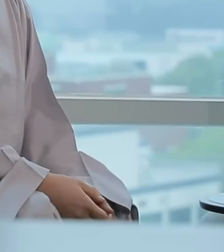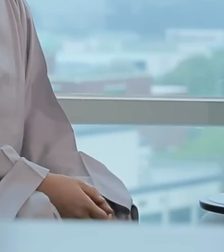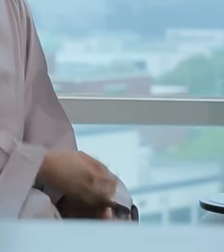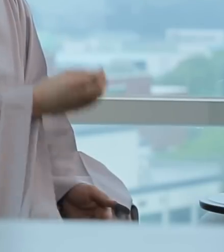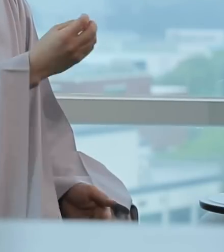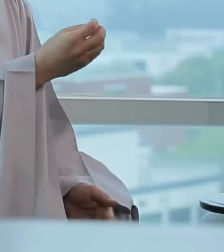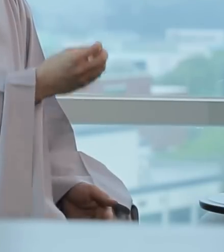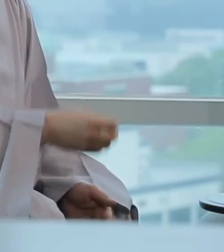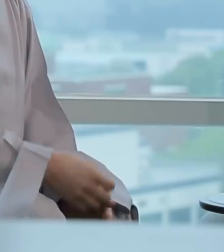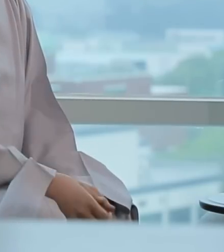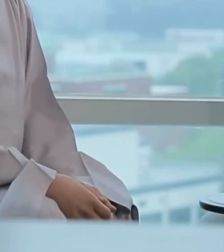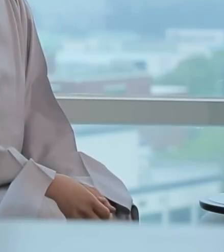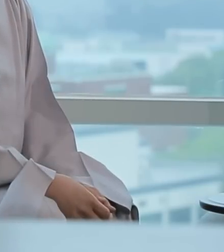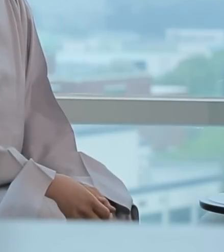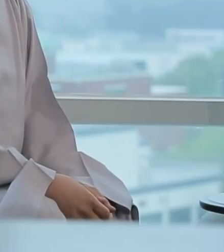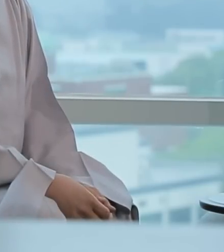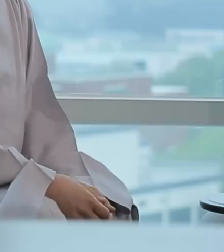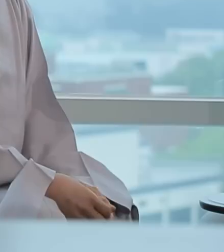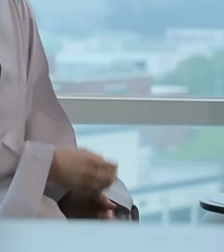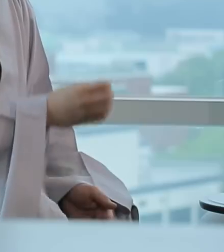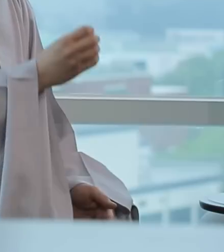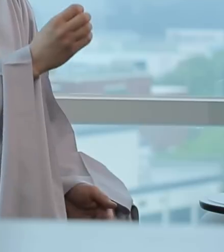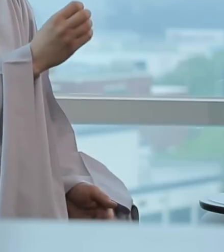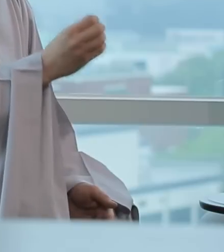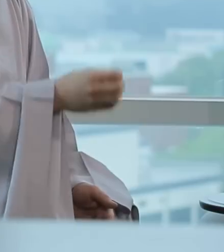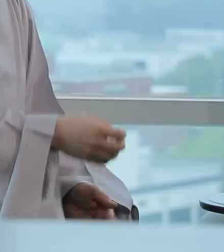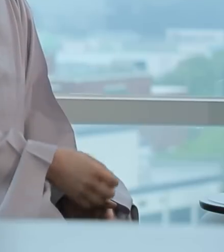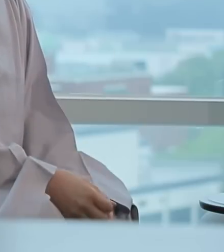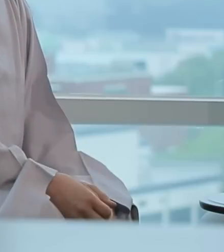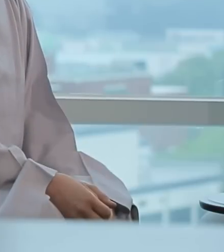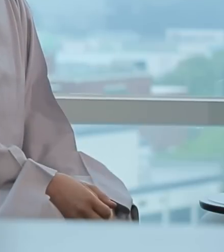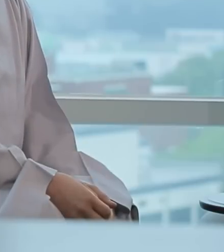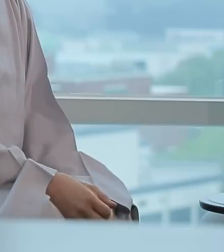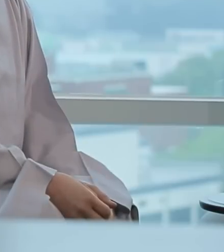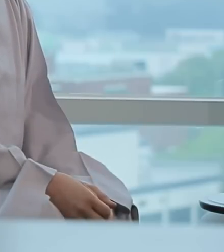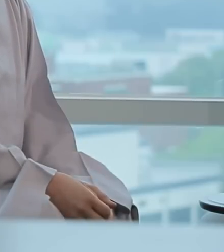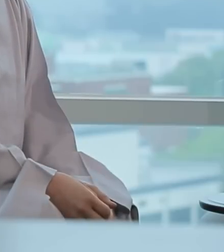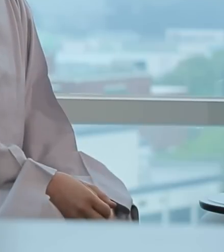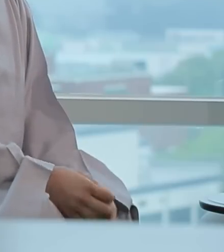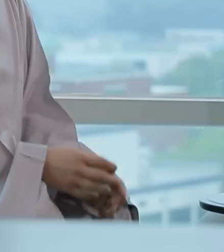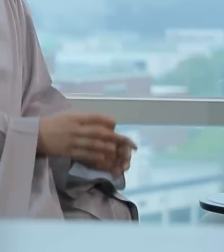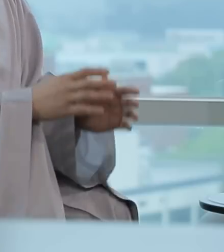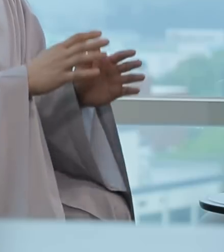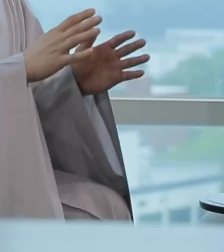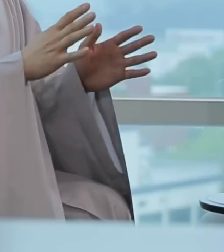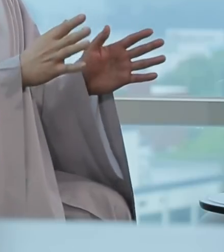몫입니다 자신의 책임입니다 자신의 의무입니다